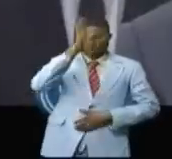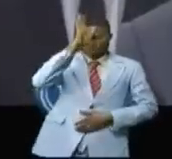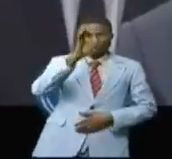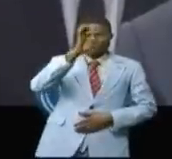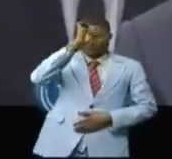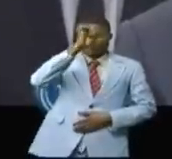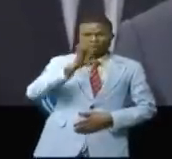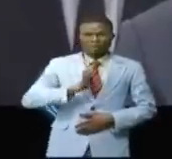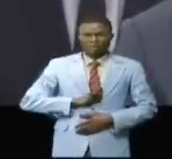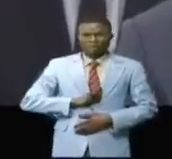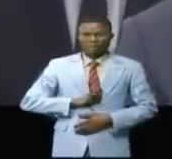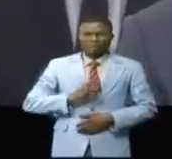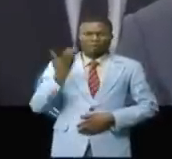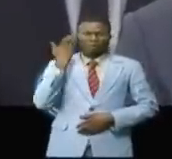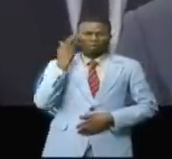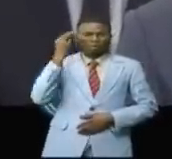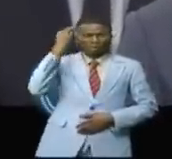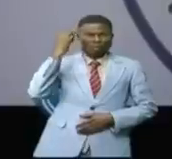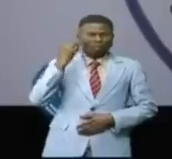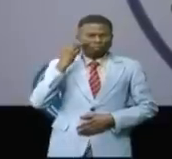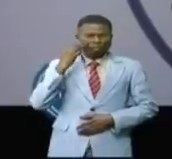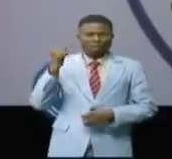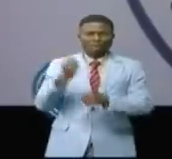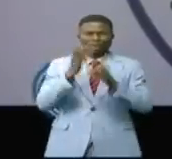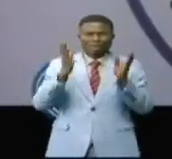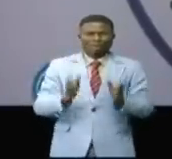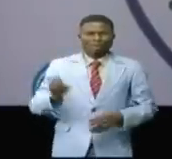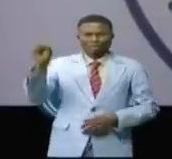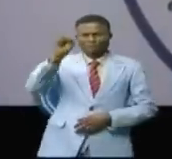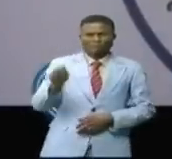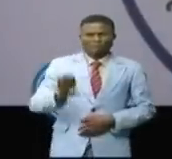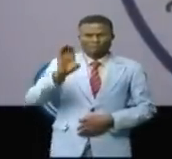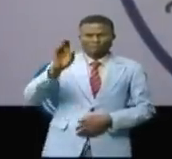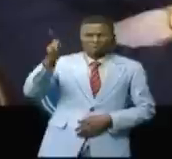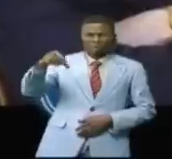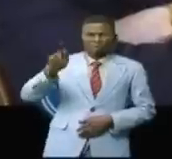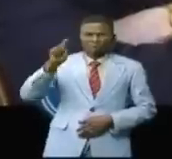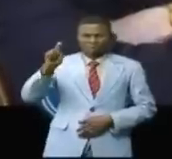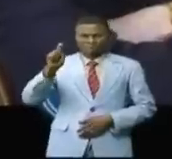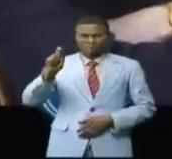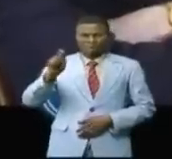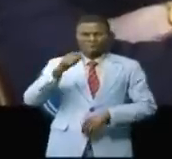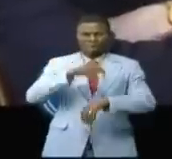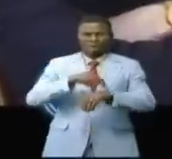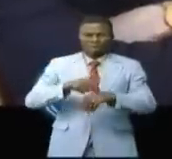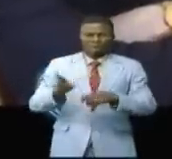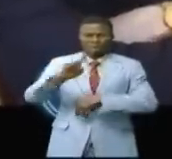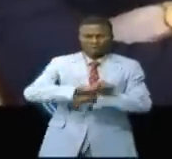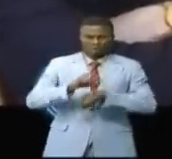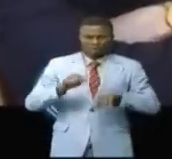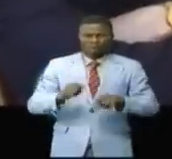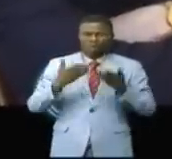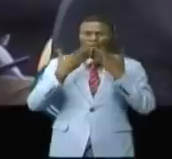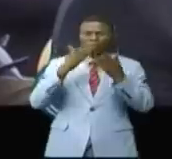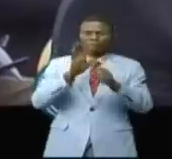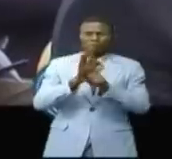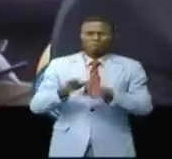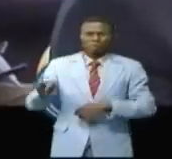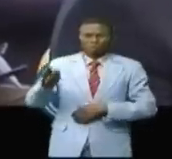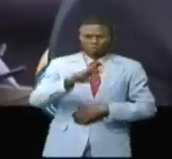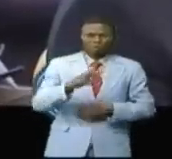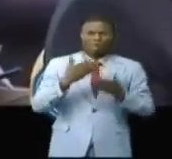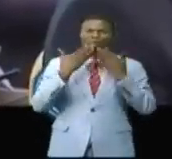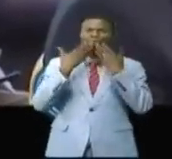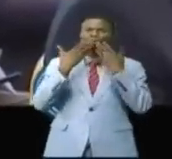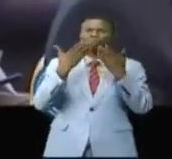médias les agents de la fpt les mandats de ce jour à vous dire merci et merci